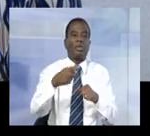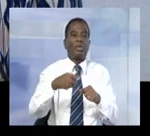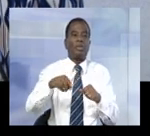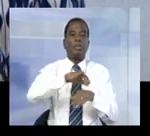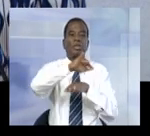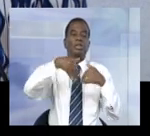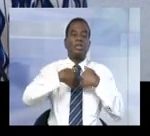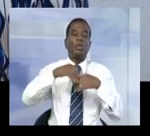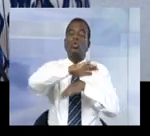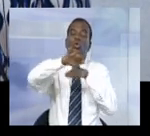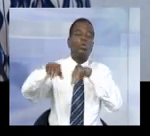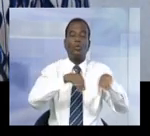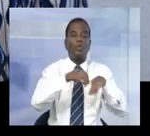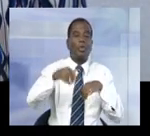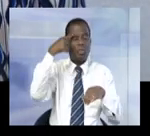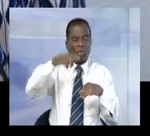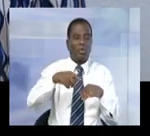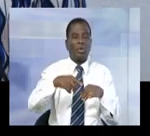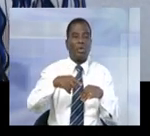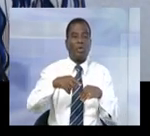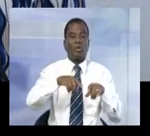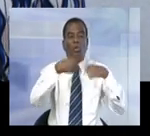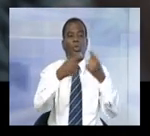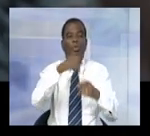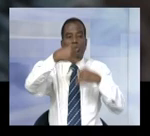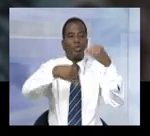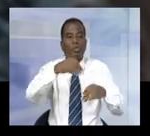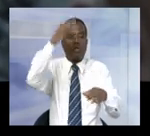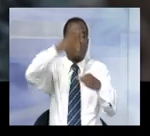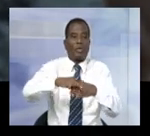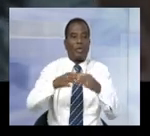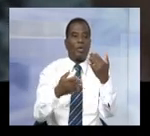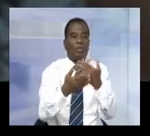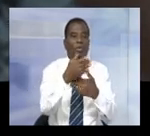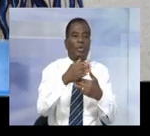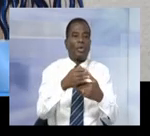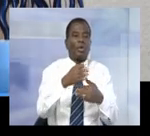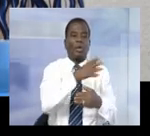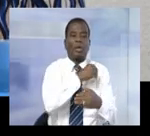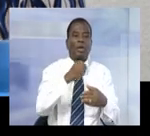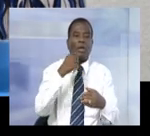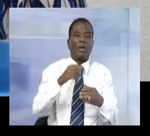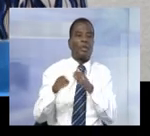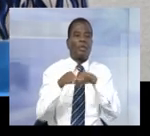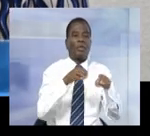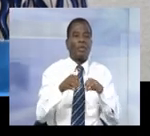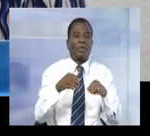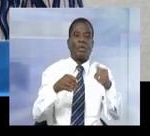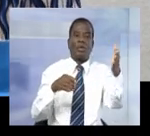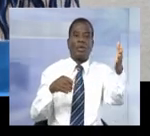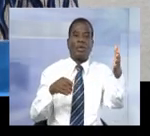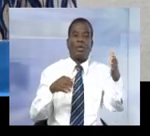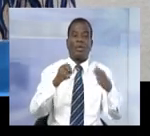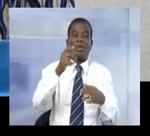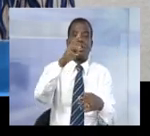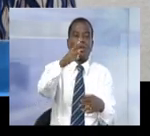œuvre pour que la nouvelle mouture du régime juridique de la presse soit votée donc dans les meilleurs délais par le Parlement. À l'AIP, il a été procédé à l'installation de son conseil